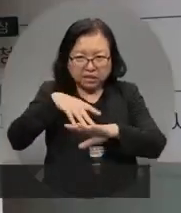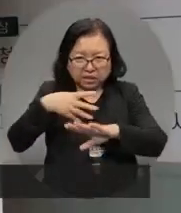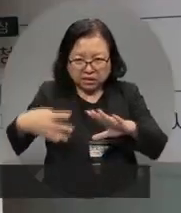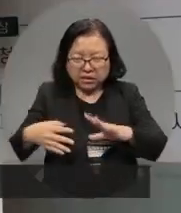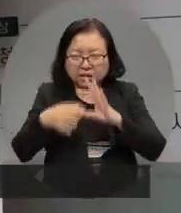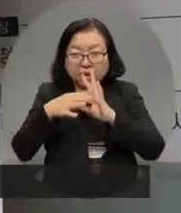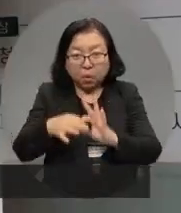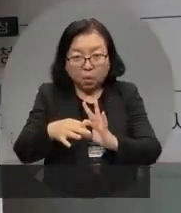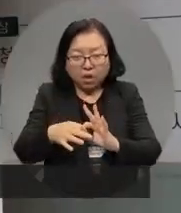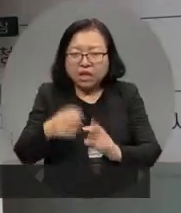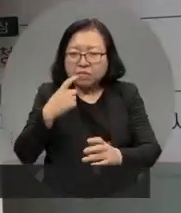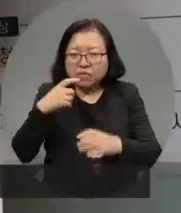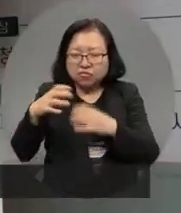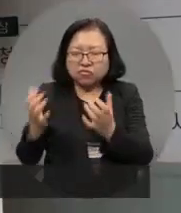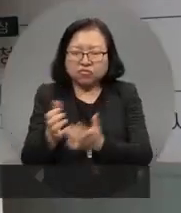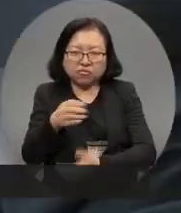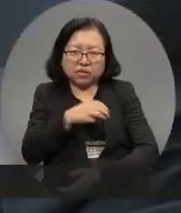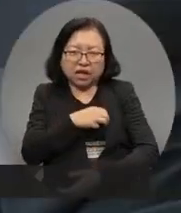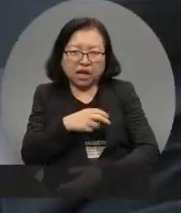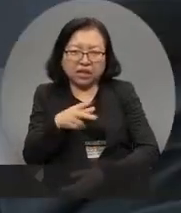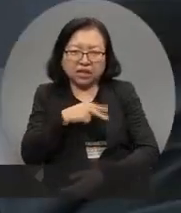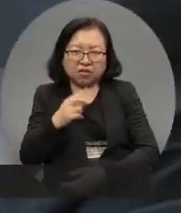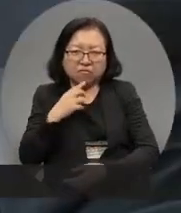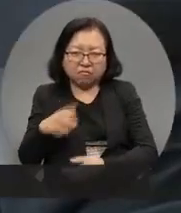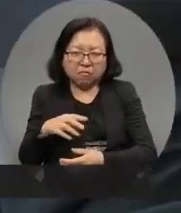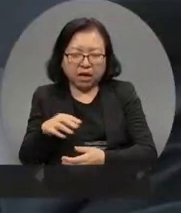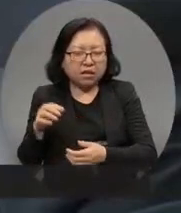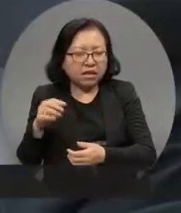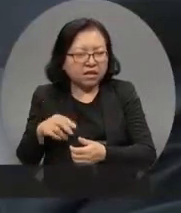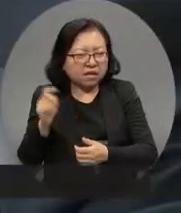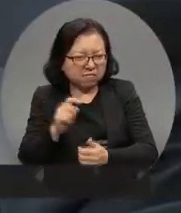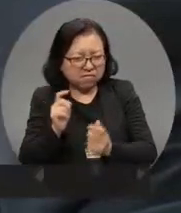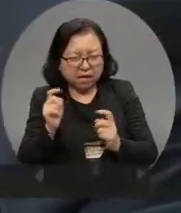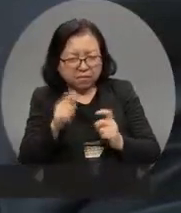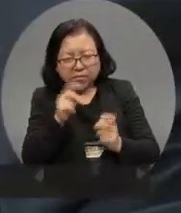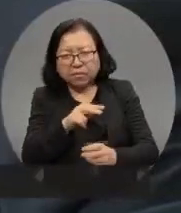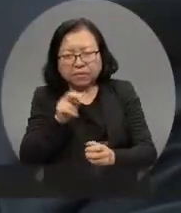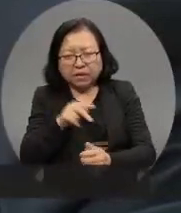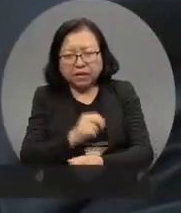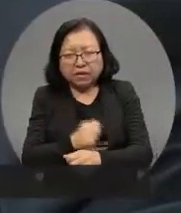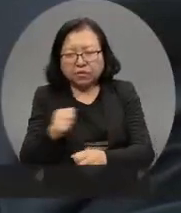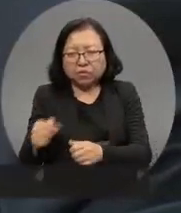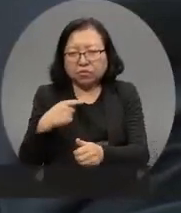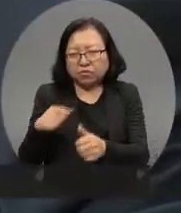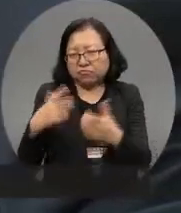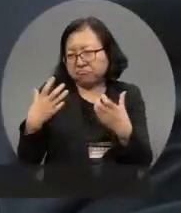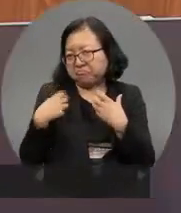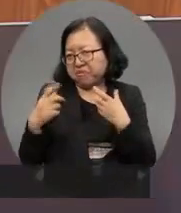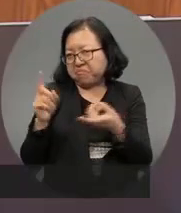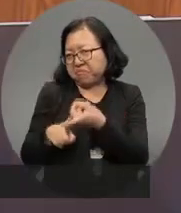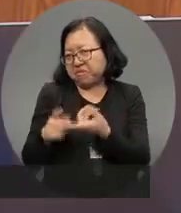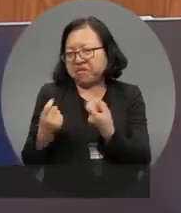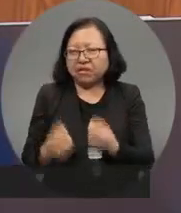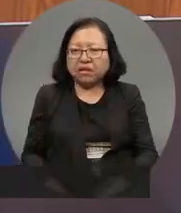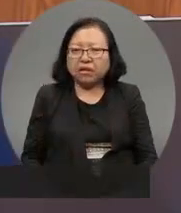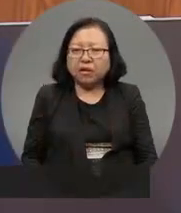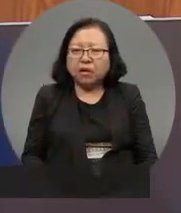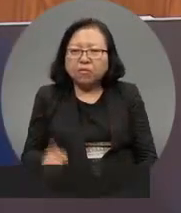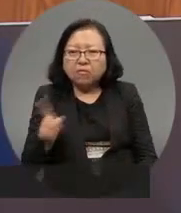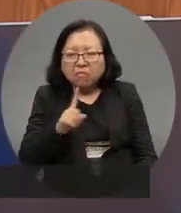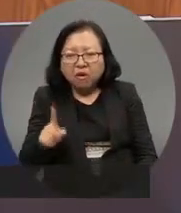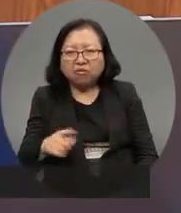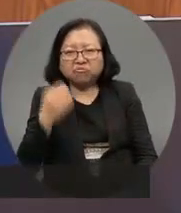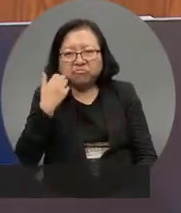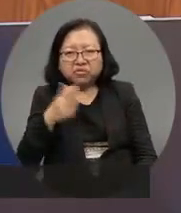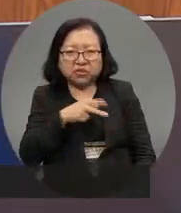관련해서는 민주당 국회의원을 공격하면서 노골적으로 도교육청을 감싸기도 했습니다. 오 의원님께서